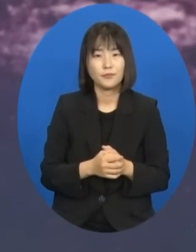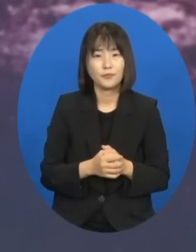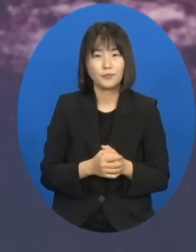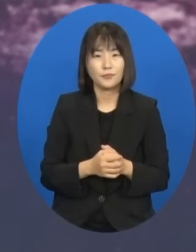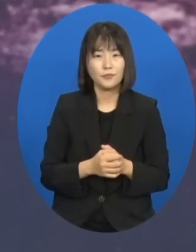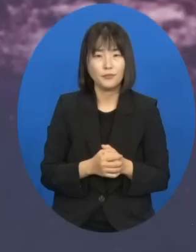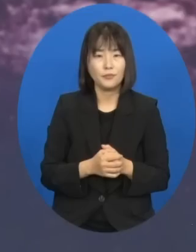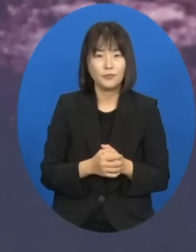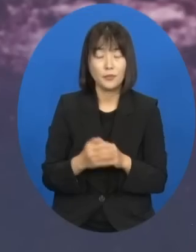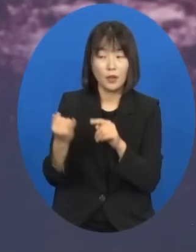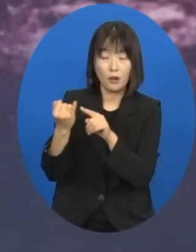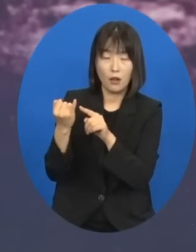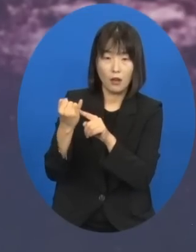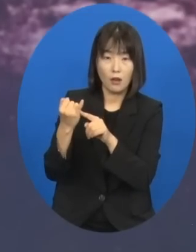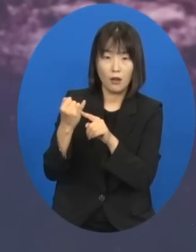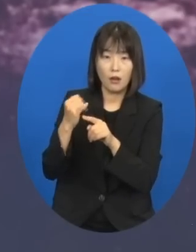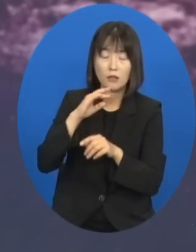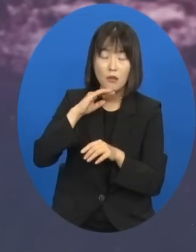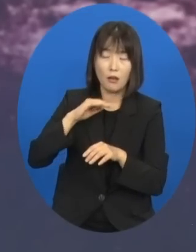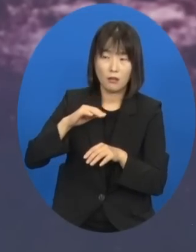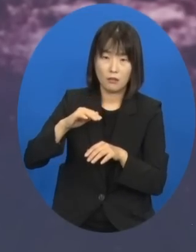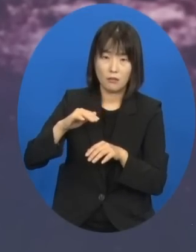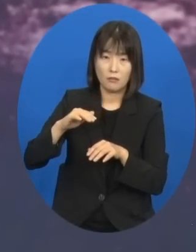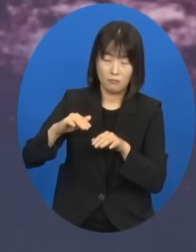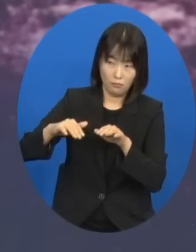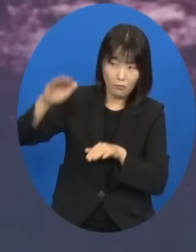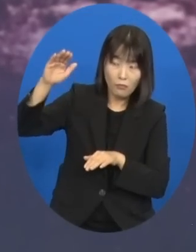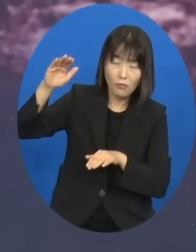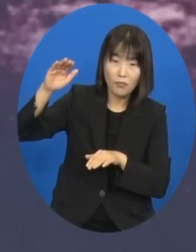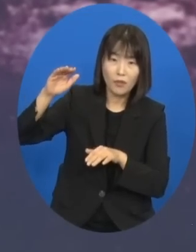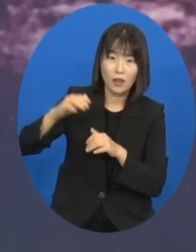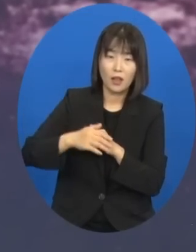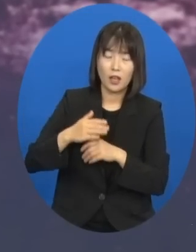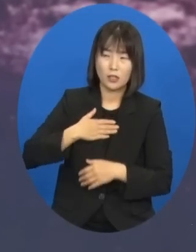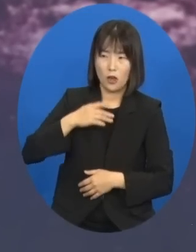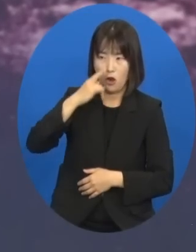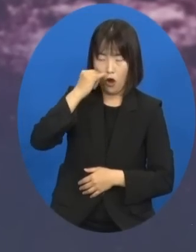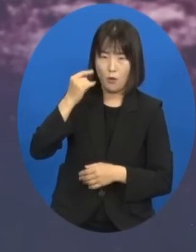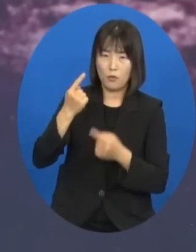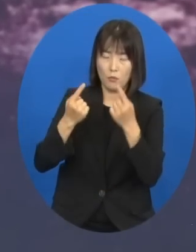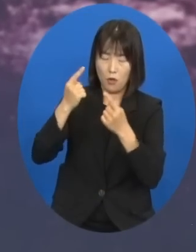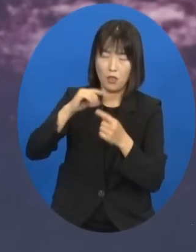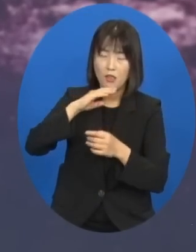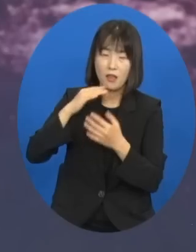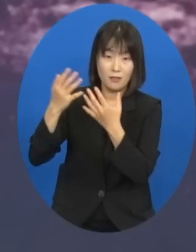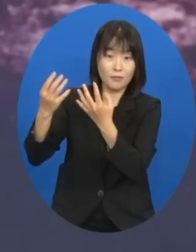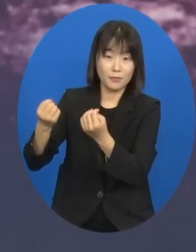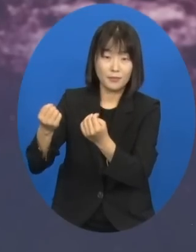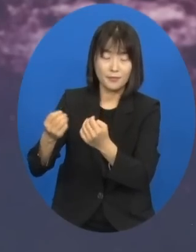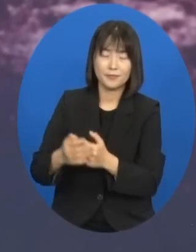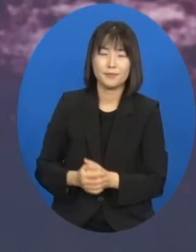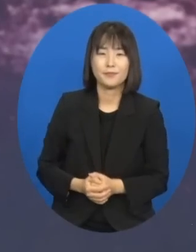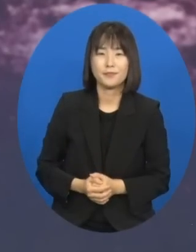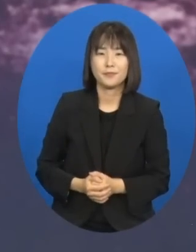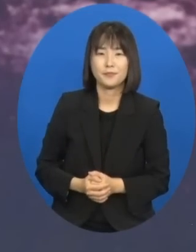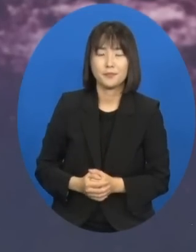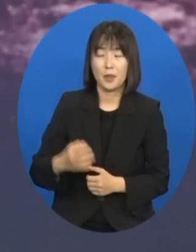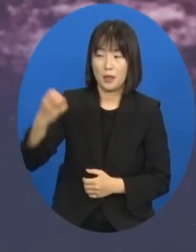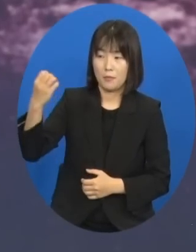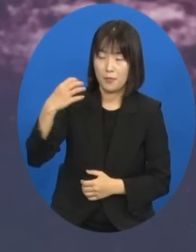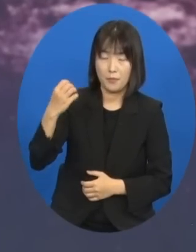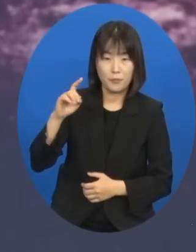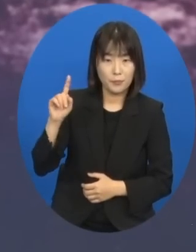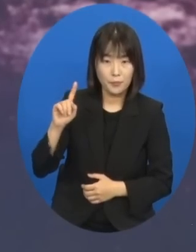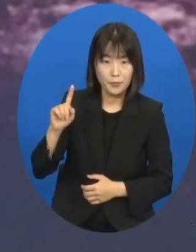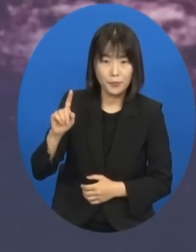저보다 비교할 수 없이 많습니다. 저희 어머니보다 더 연세가 많습니다. 저희 어머니보다 좀 더 많으신데요. 그러면서 하시는 말씀이